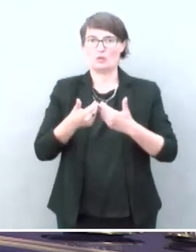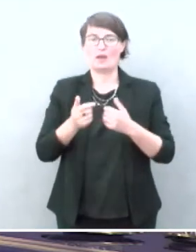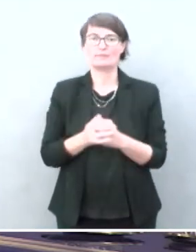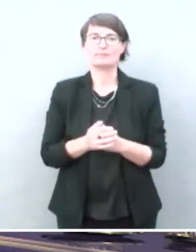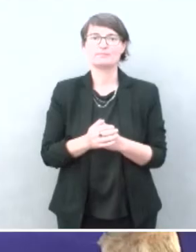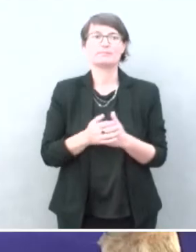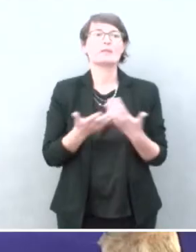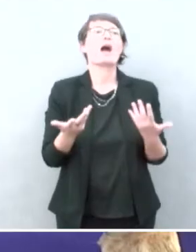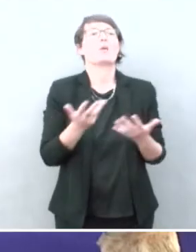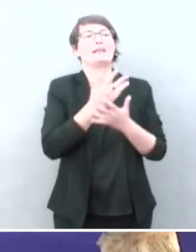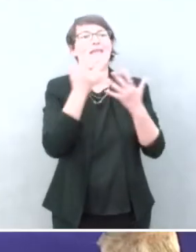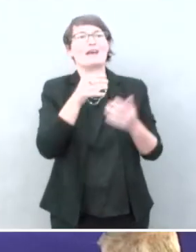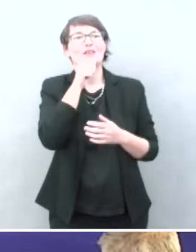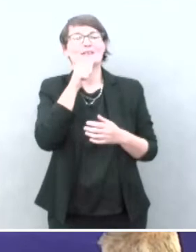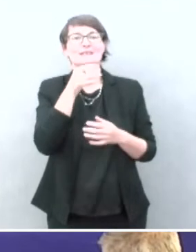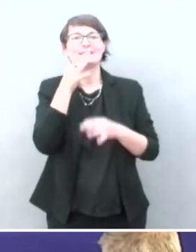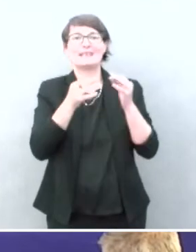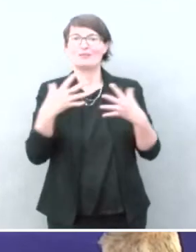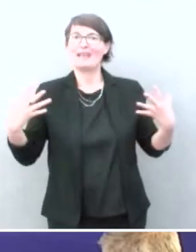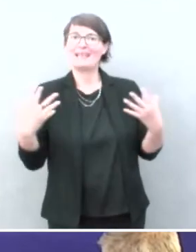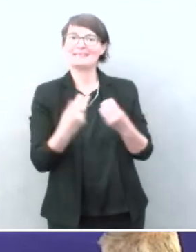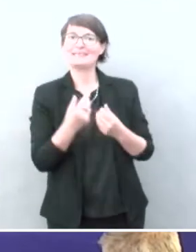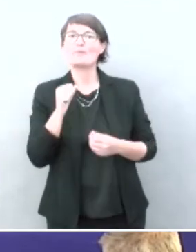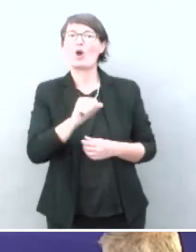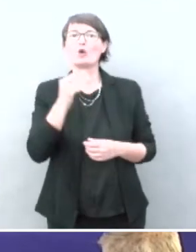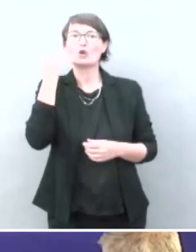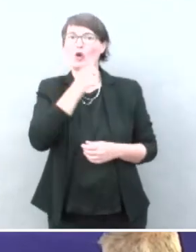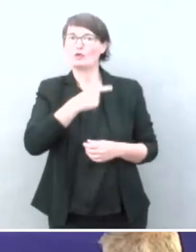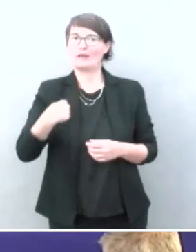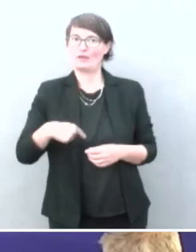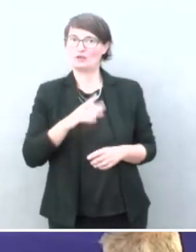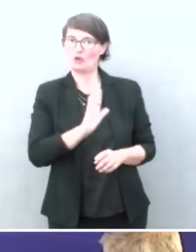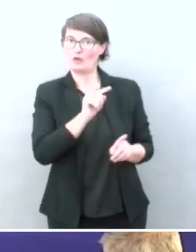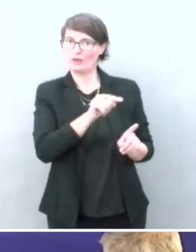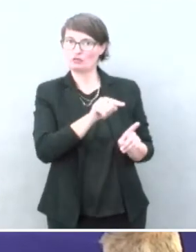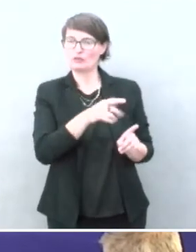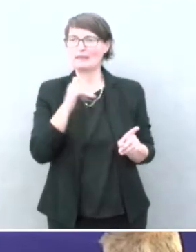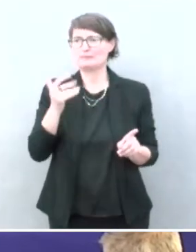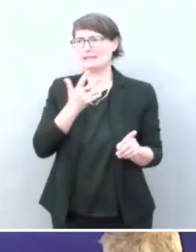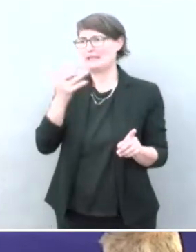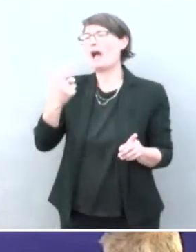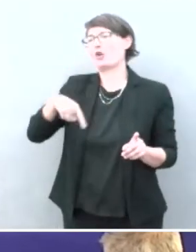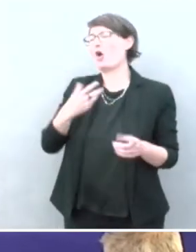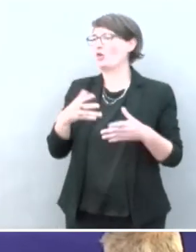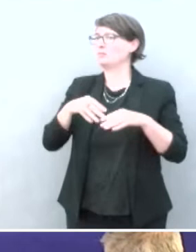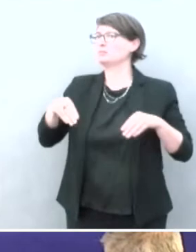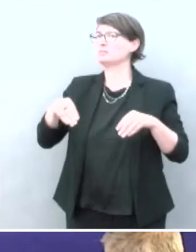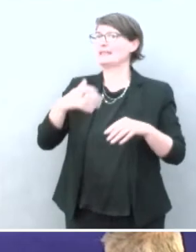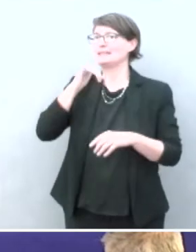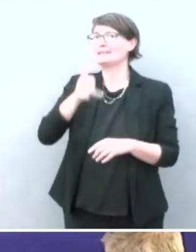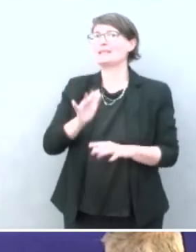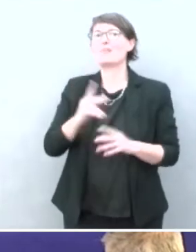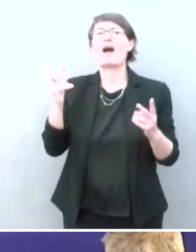che fa la Cina e altre cose che fa la Cina, siamo tu ci dai una mano. Siamo schierati contro chiunque